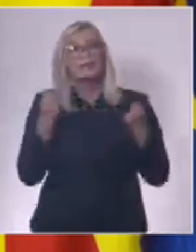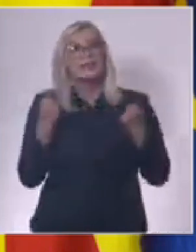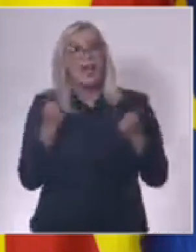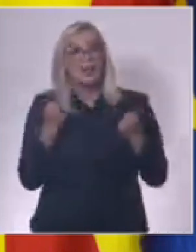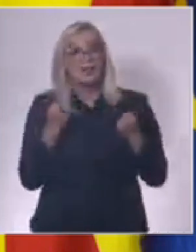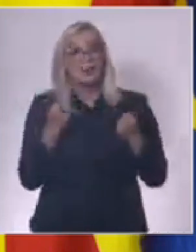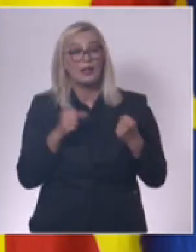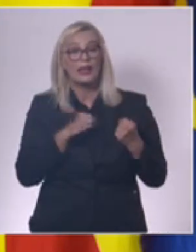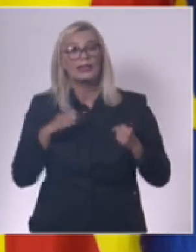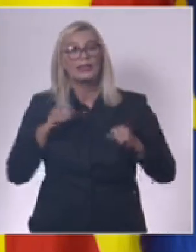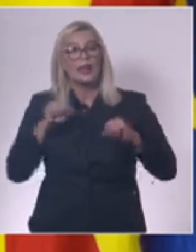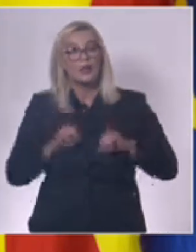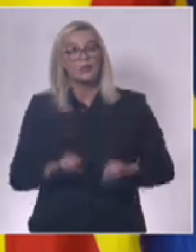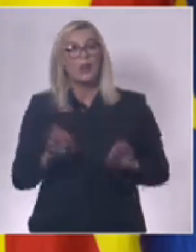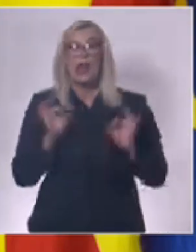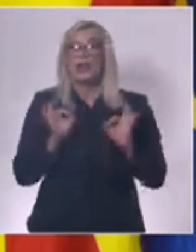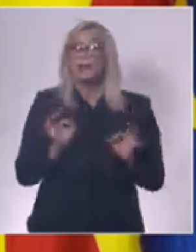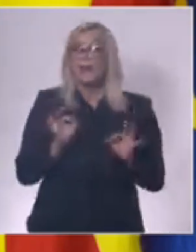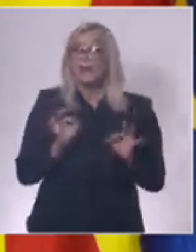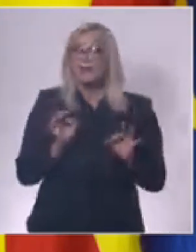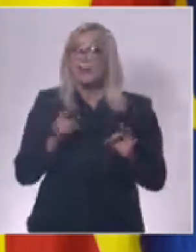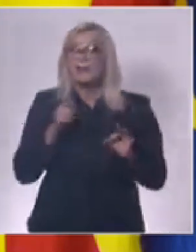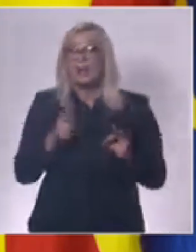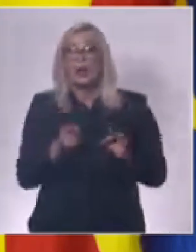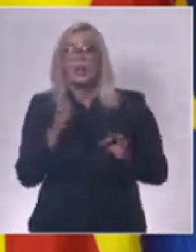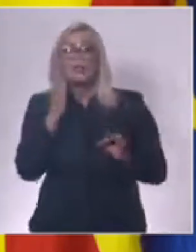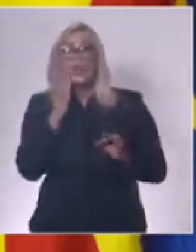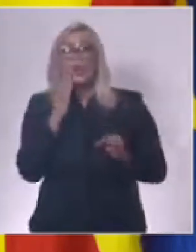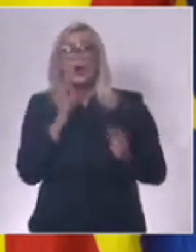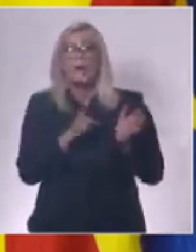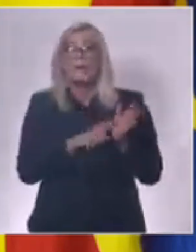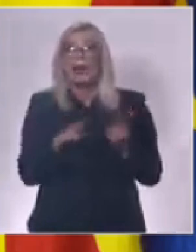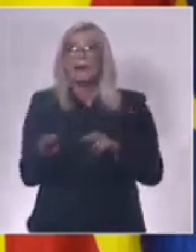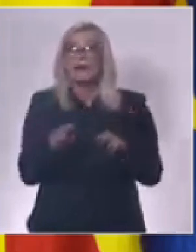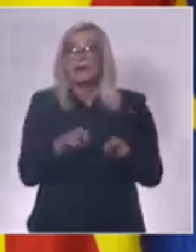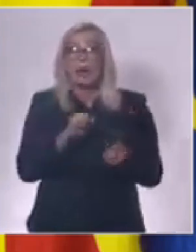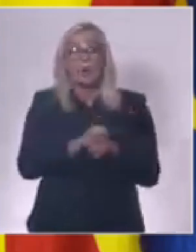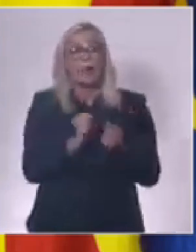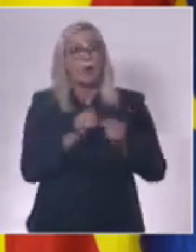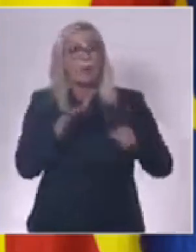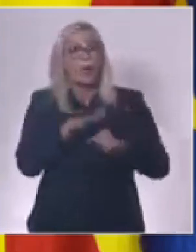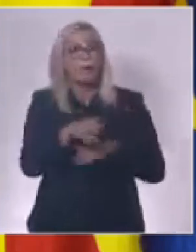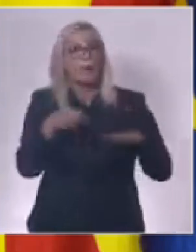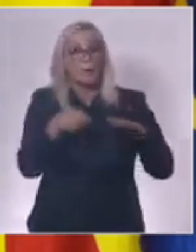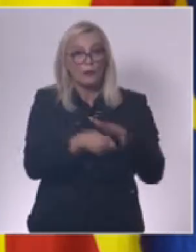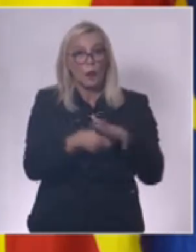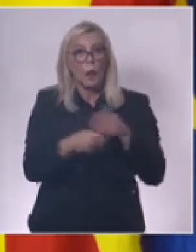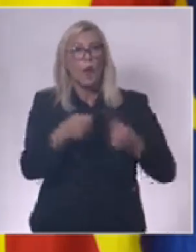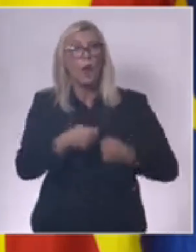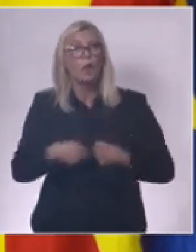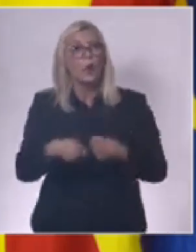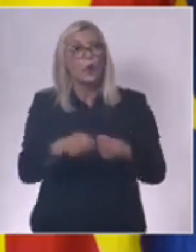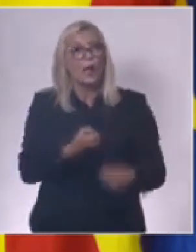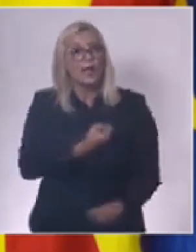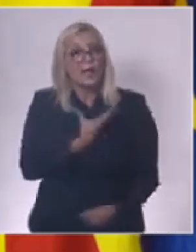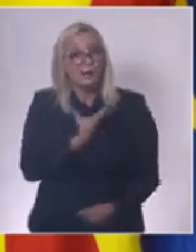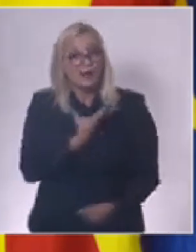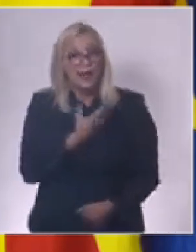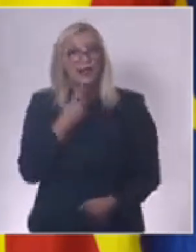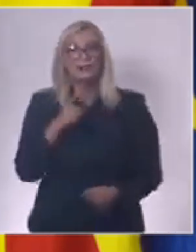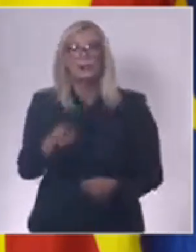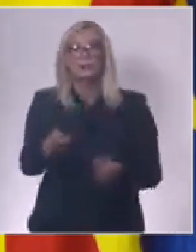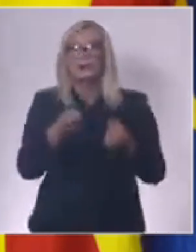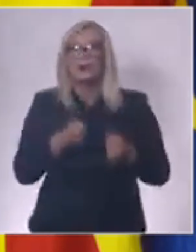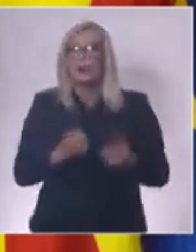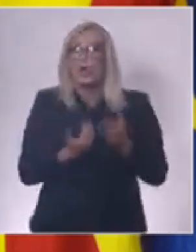на независноста, квалитетот и интегритетот на правосудството, борба против корупцијата и организираниот криминал,